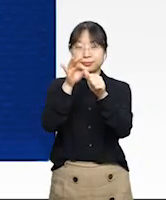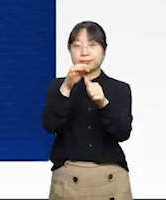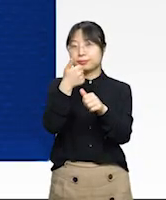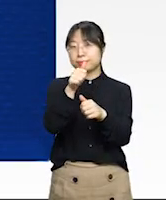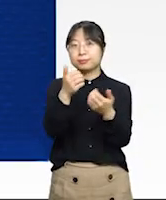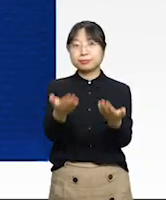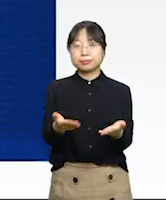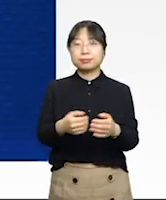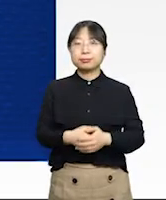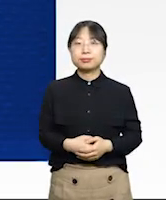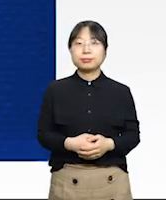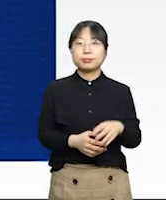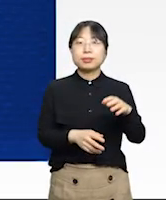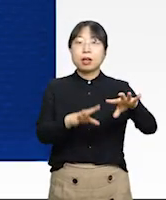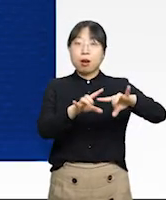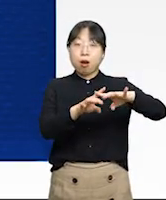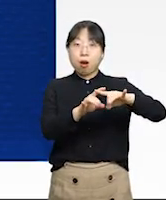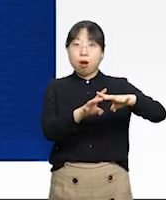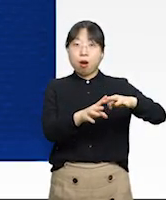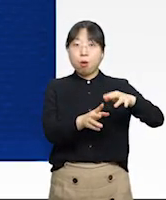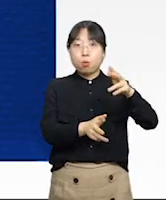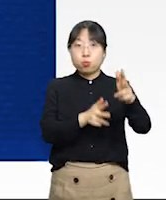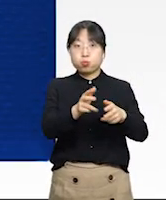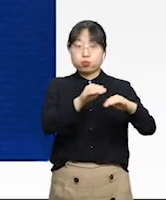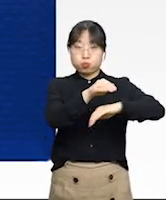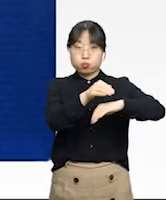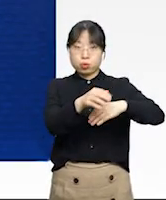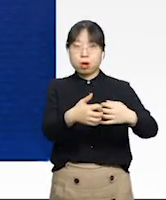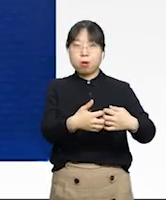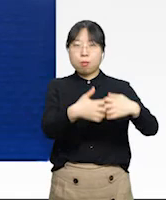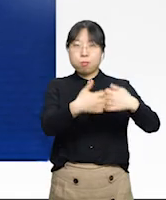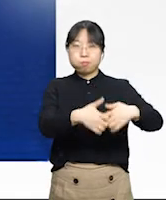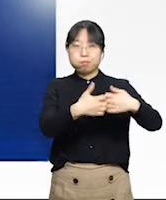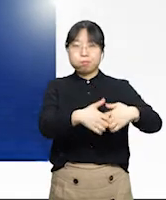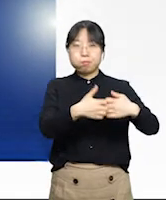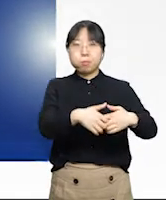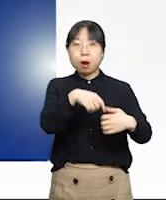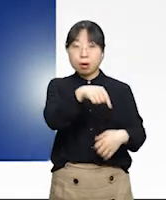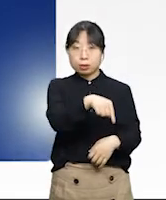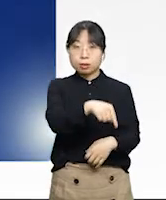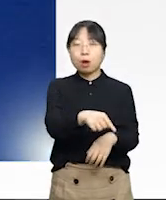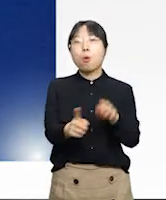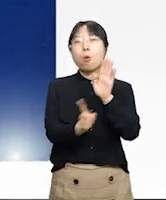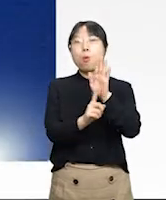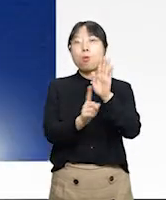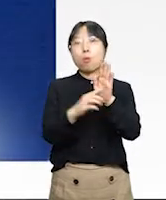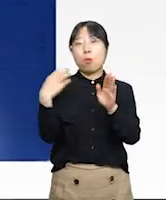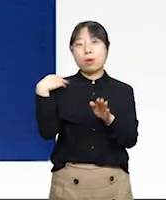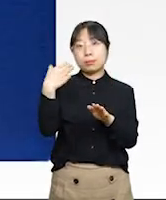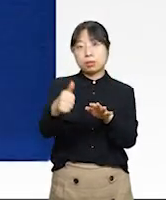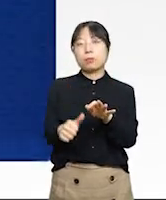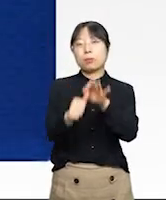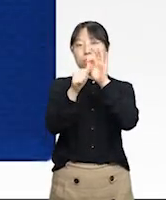소식입니다. 전기차 충전기 제조기업인 마켓발견에서 마케팅 경력직을 모집합니다.